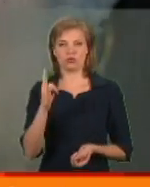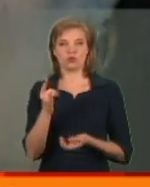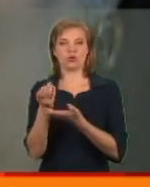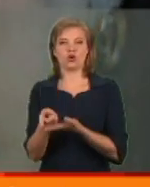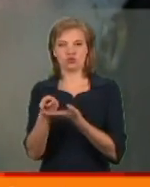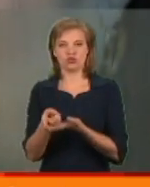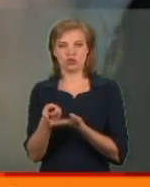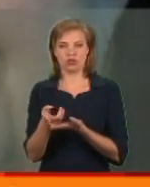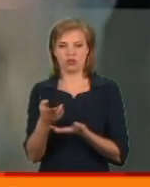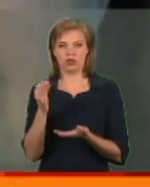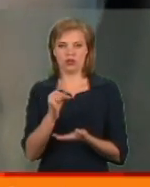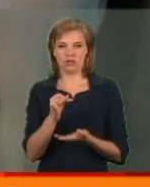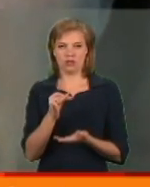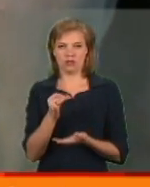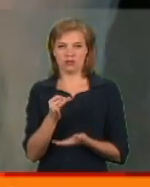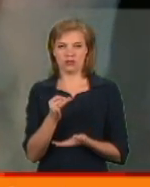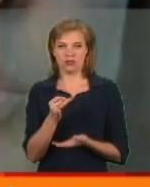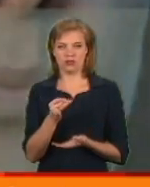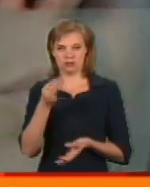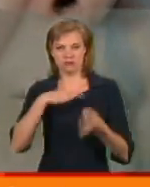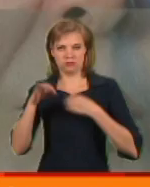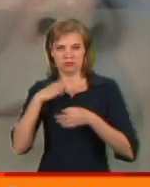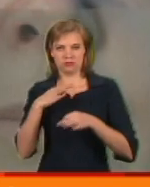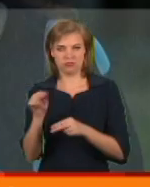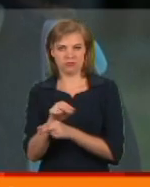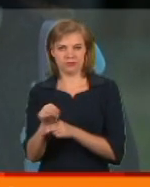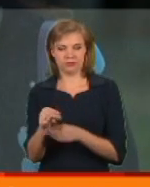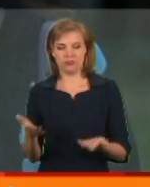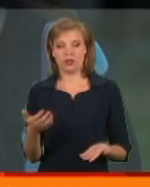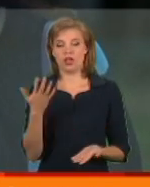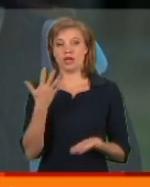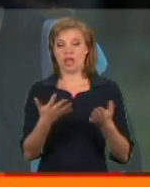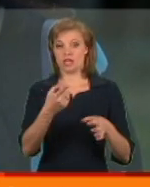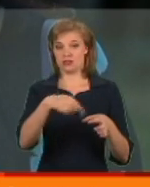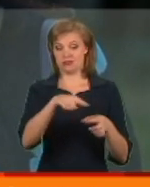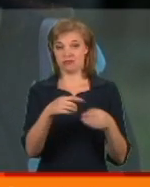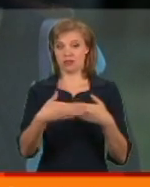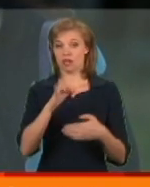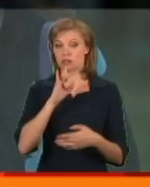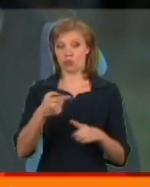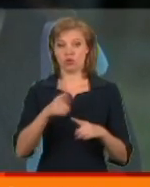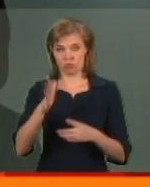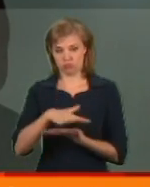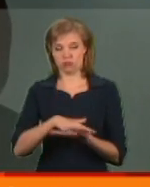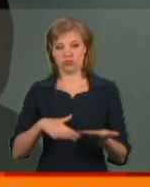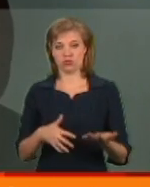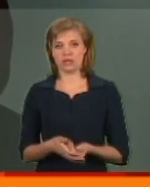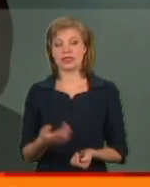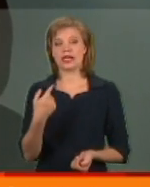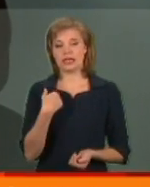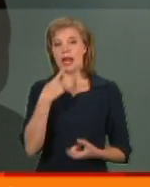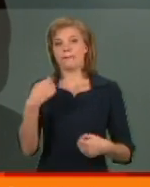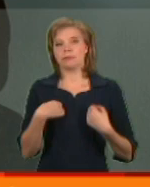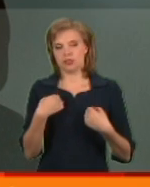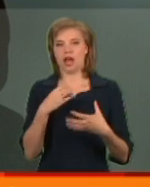лежит, лежало, получало медицинскую помощь. Если их не накажут, это будет продолжаться. Я пыталась выйти